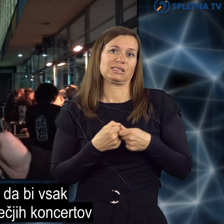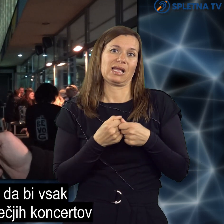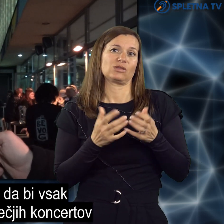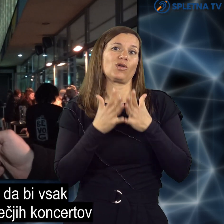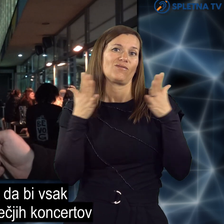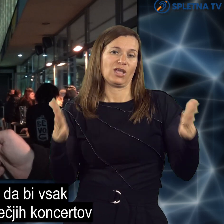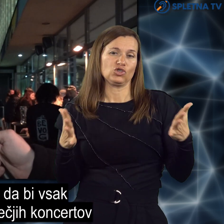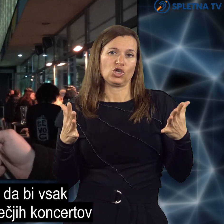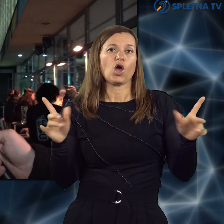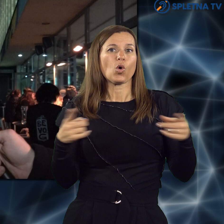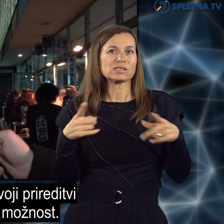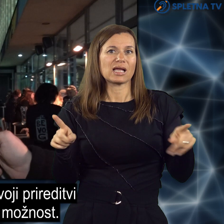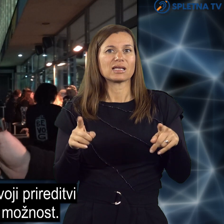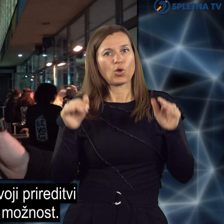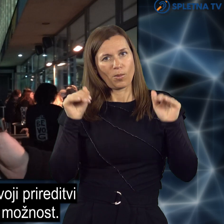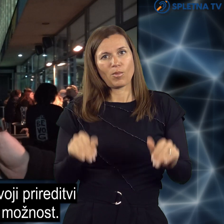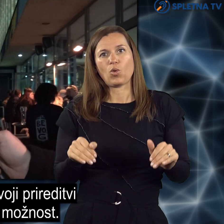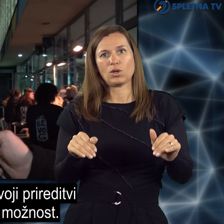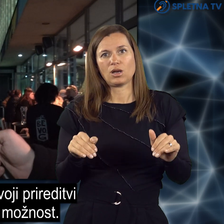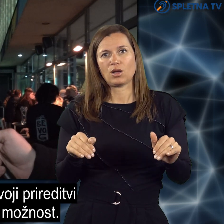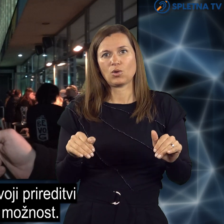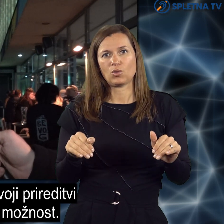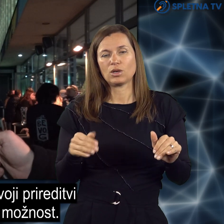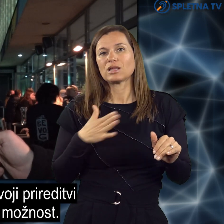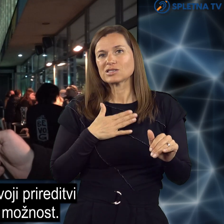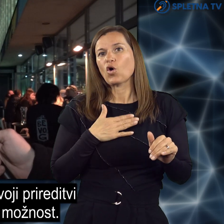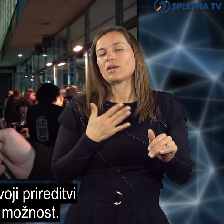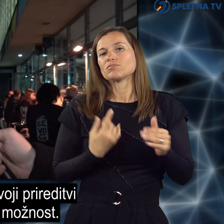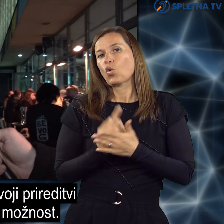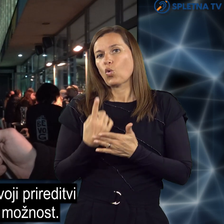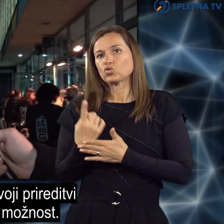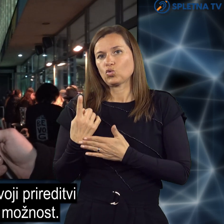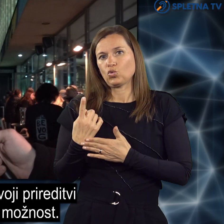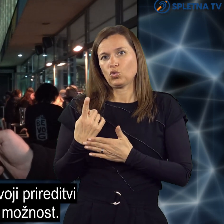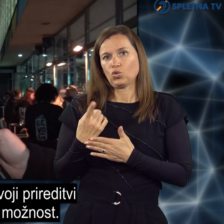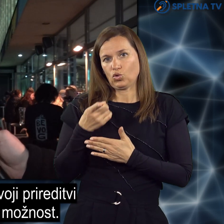organizator večjih koncertov mogel na svojem venju